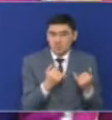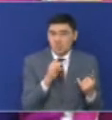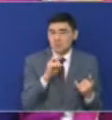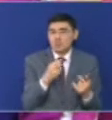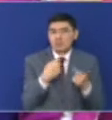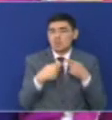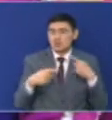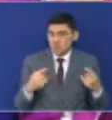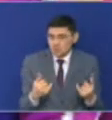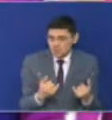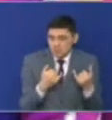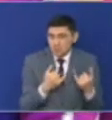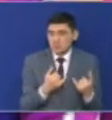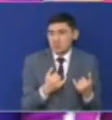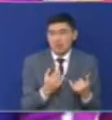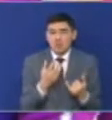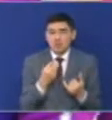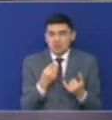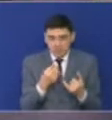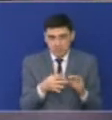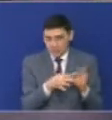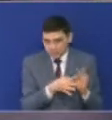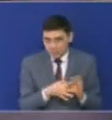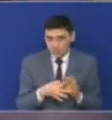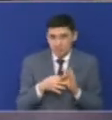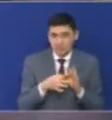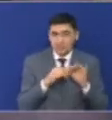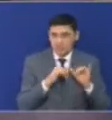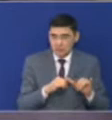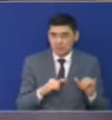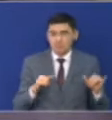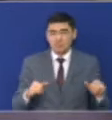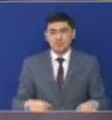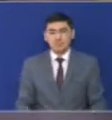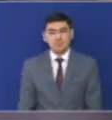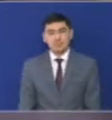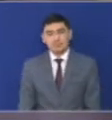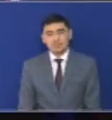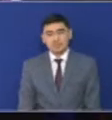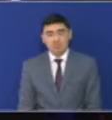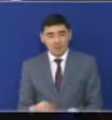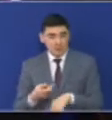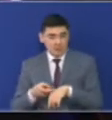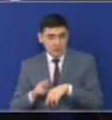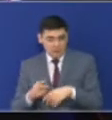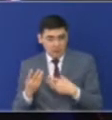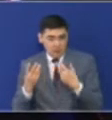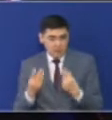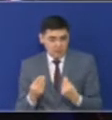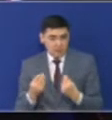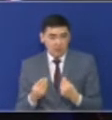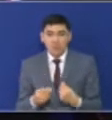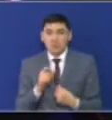других наций, а также укрепление межнационального согласия и единства в Казахстане. В этот день жители нашей страны